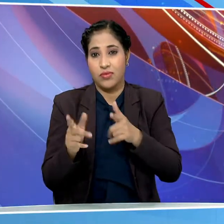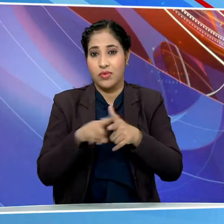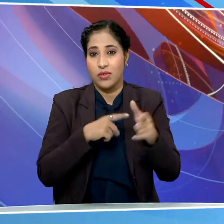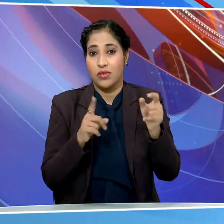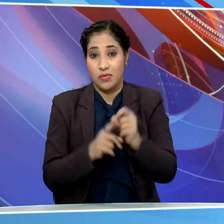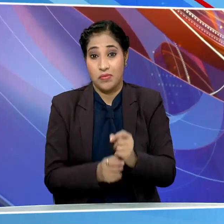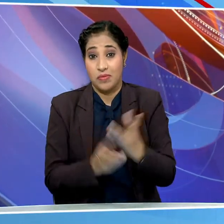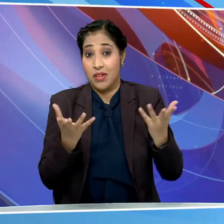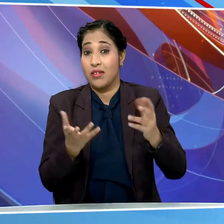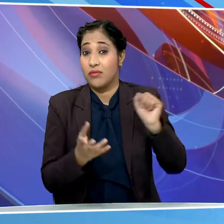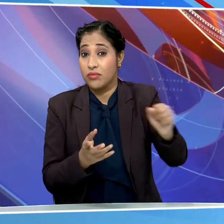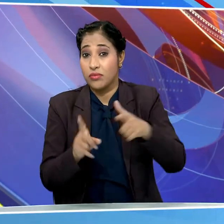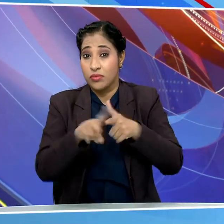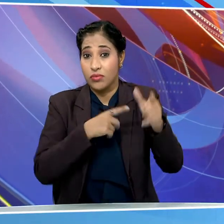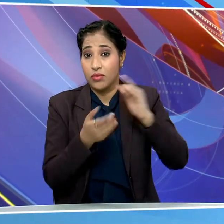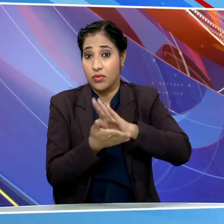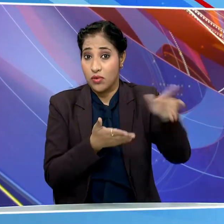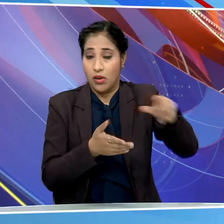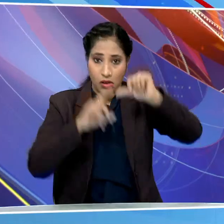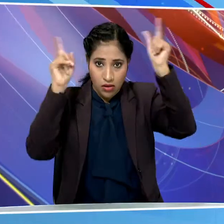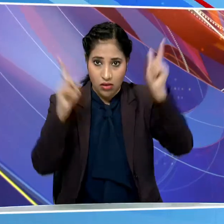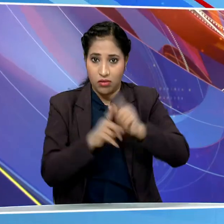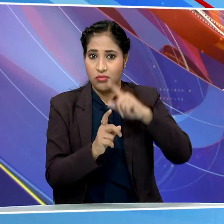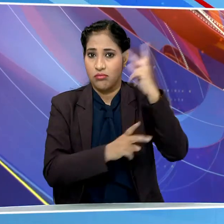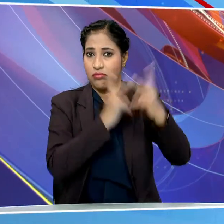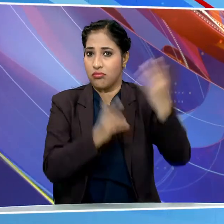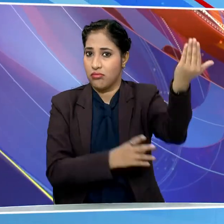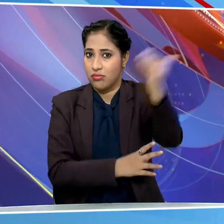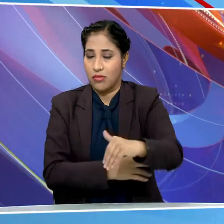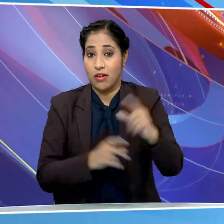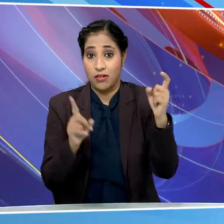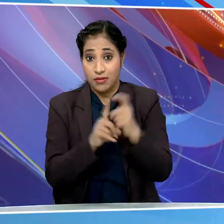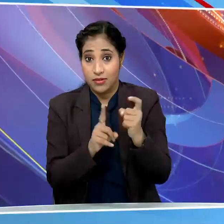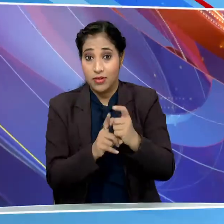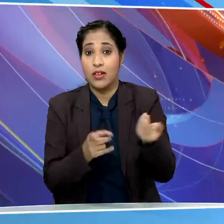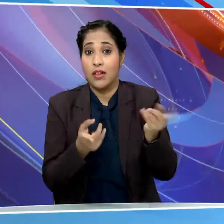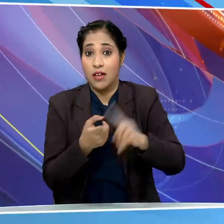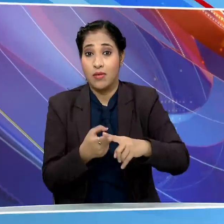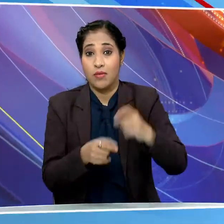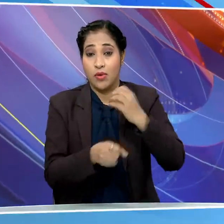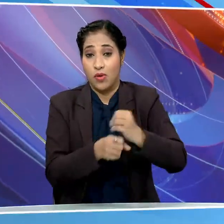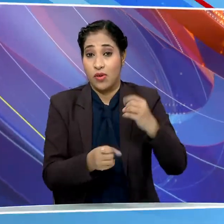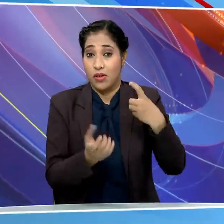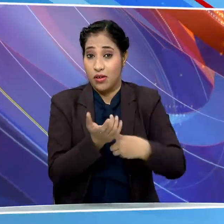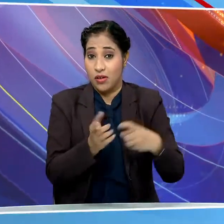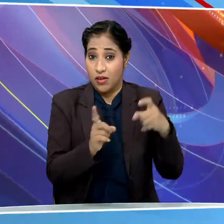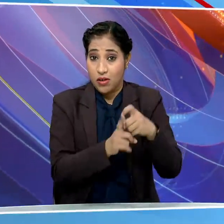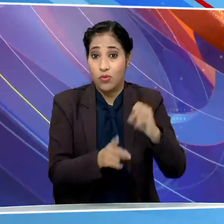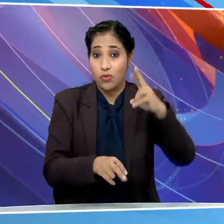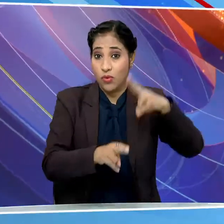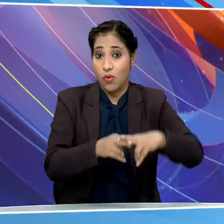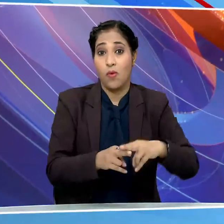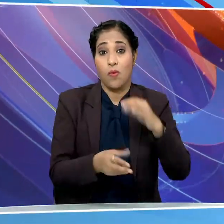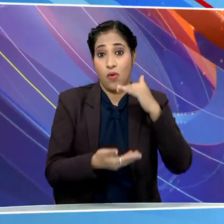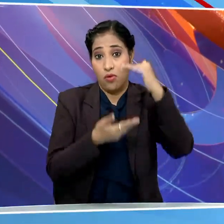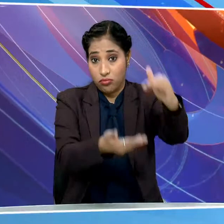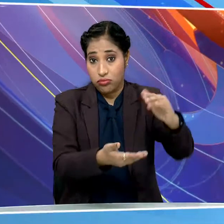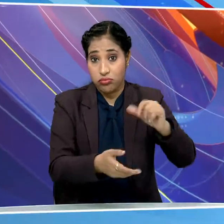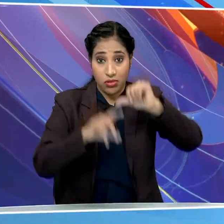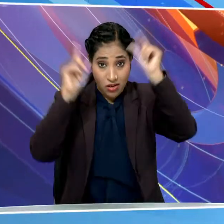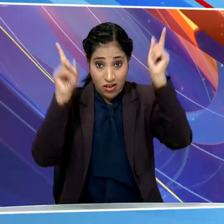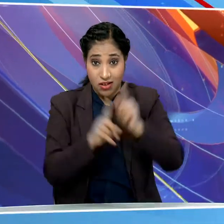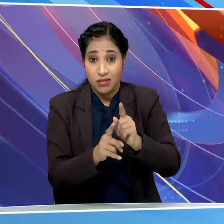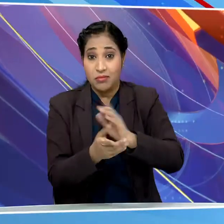जियोंग ह्वान भारत दौरे पर है. उन्हें आज दिल्ली में औपचारिक गार्ड ऑफ ऑनर दिया गया. वो हिंद प्रशांत क्षेत्र के